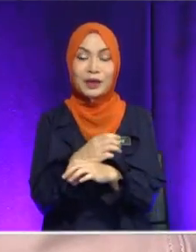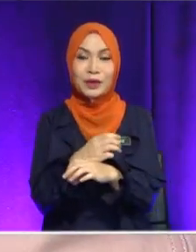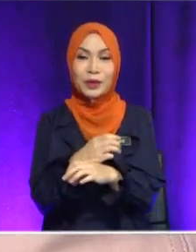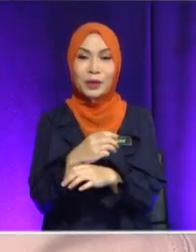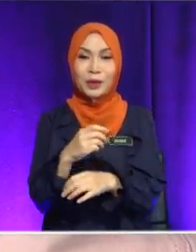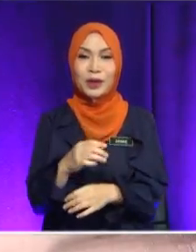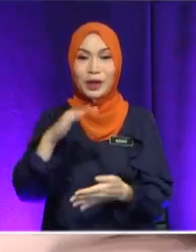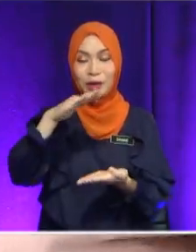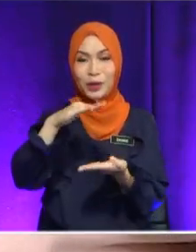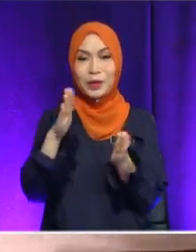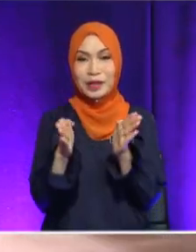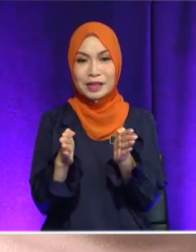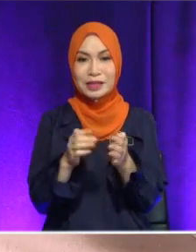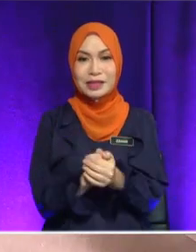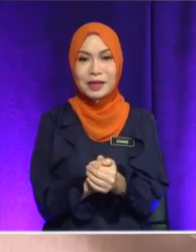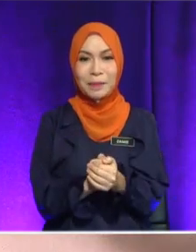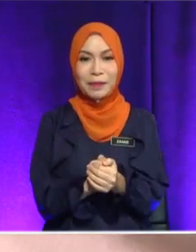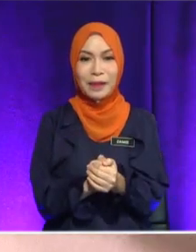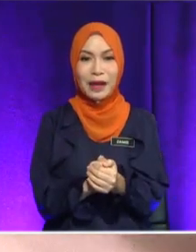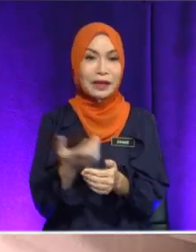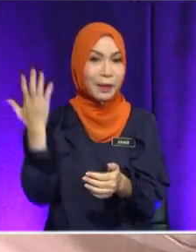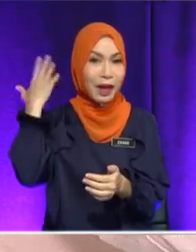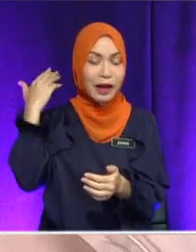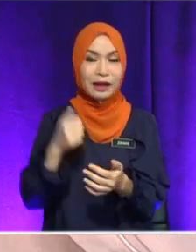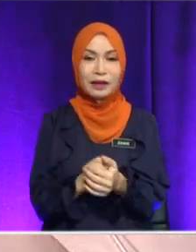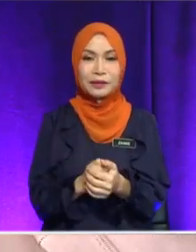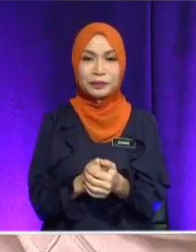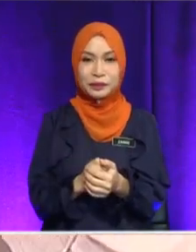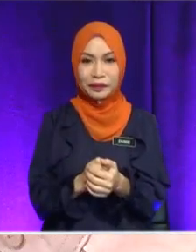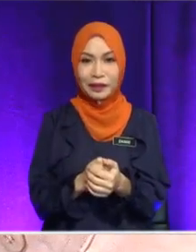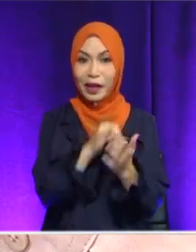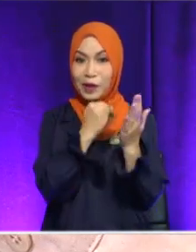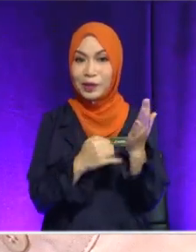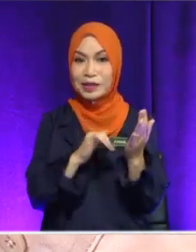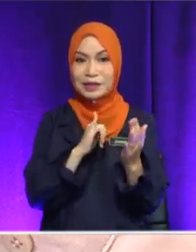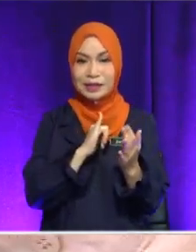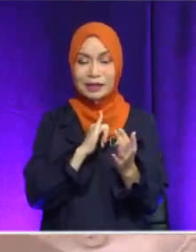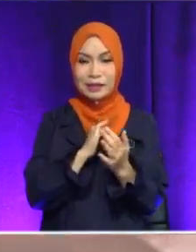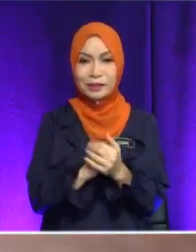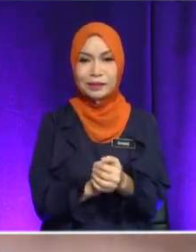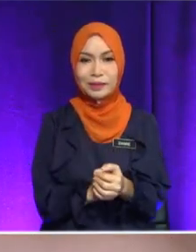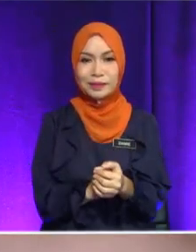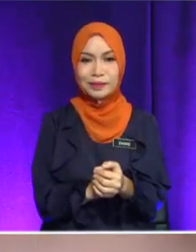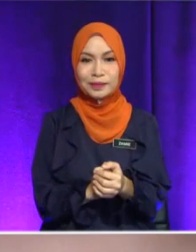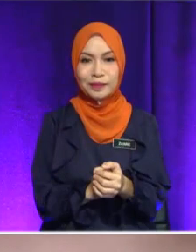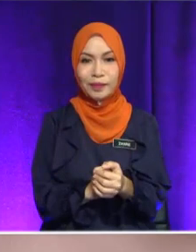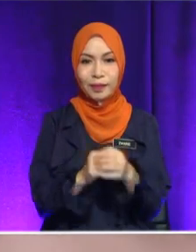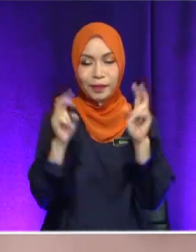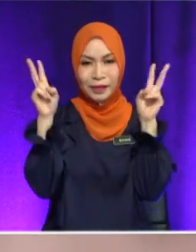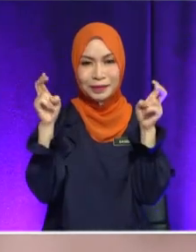di latar belakang lukisan saja Oke saya punya subjek meter saya adalah cawan dan